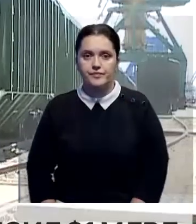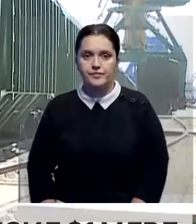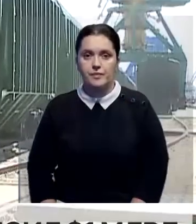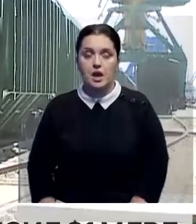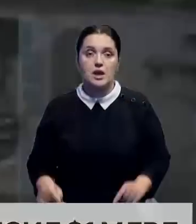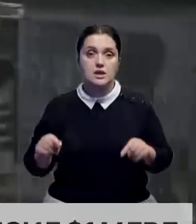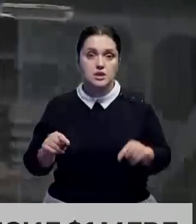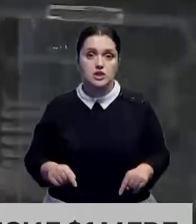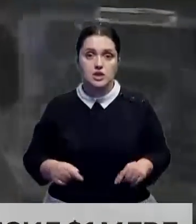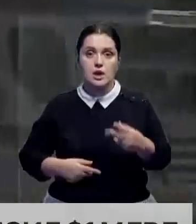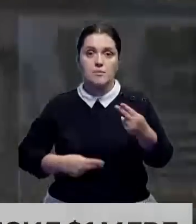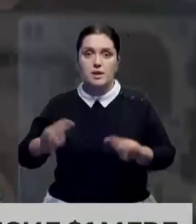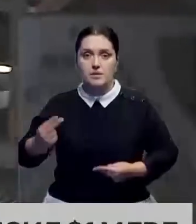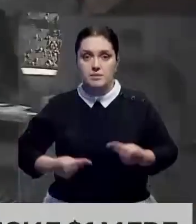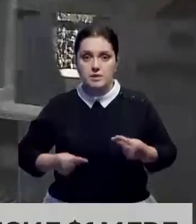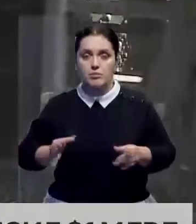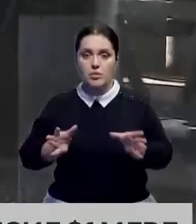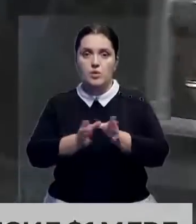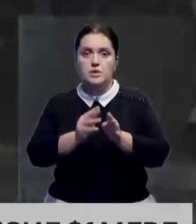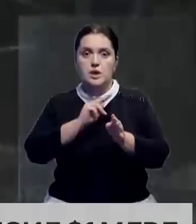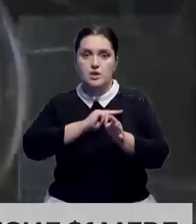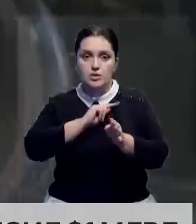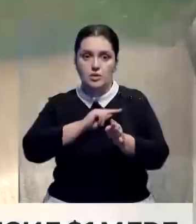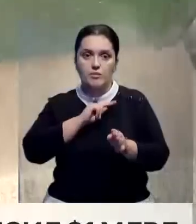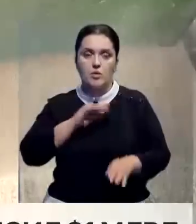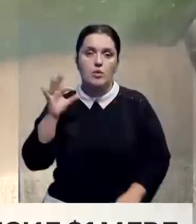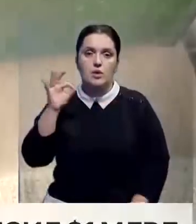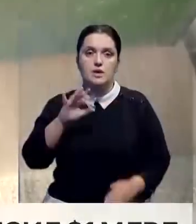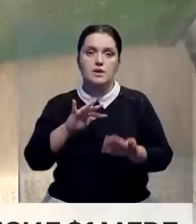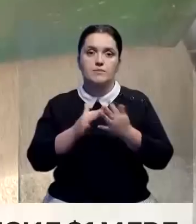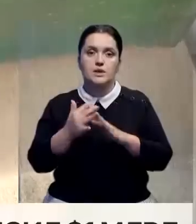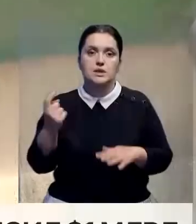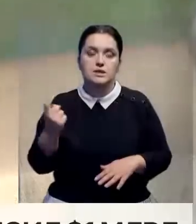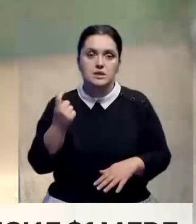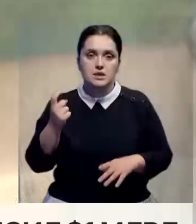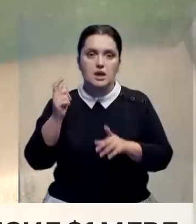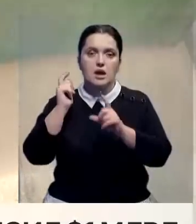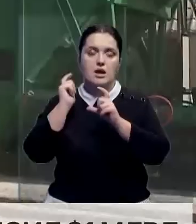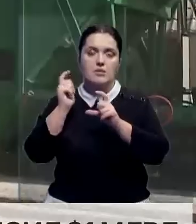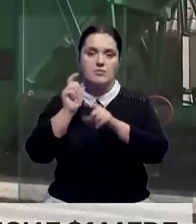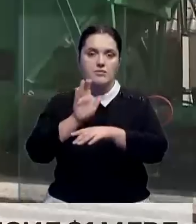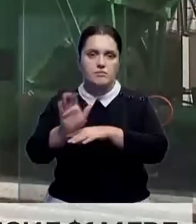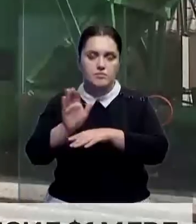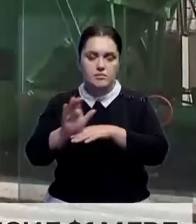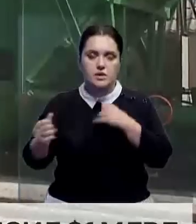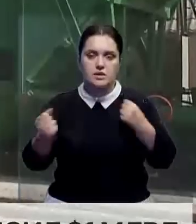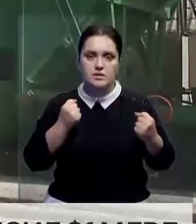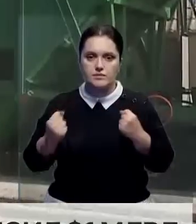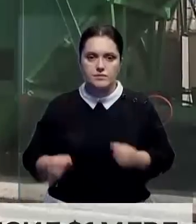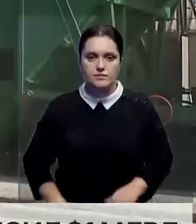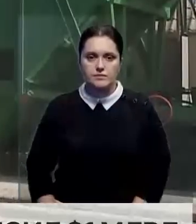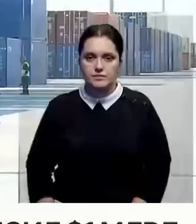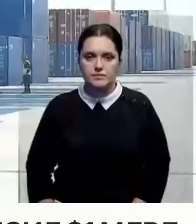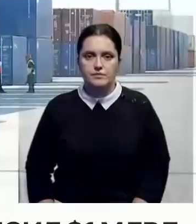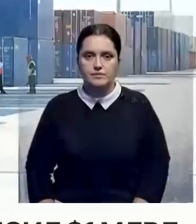Здесь же стороны подписали ряд соглашений по сотрудничеству. Они коснулись в том числе таких сфер, как сельское хозяйство, логистика и